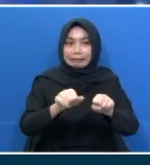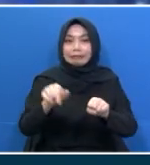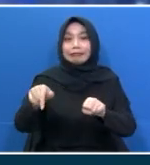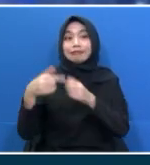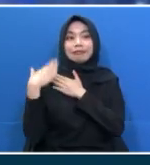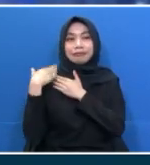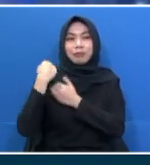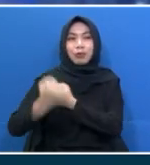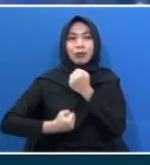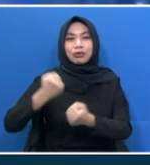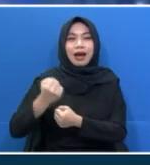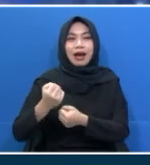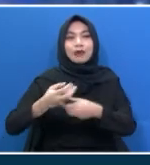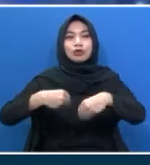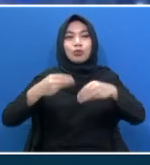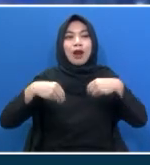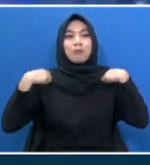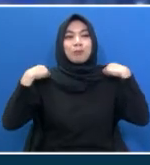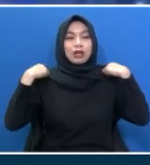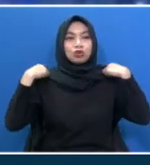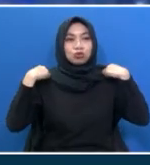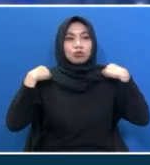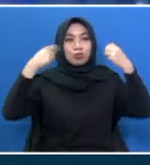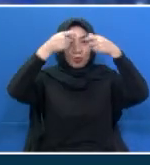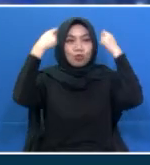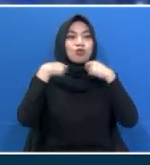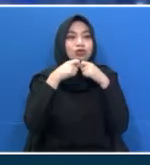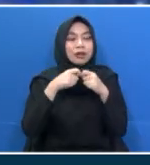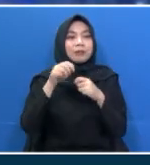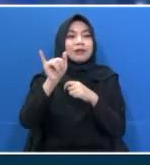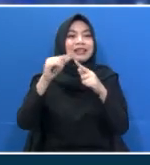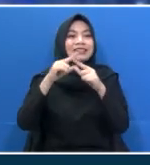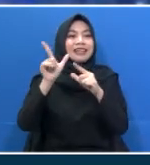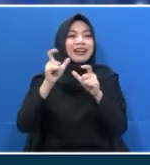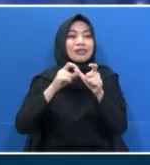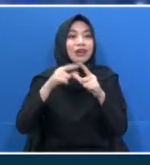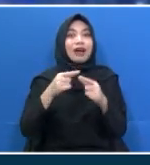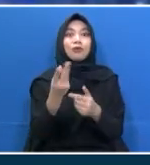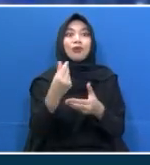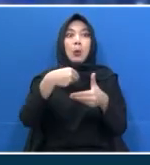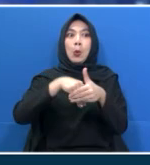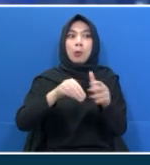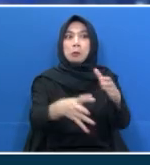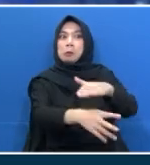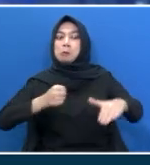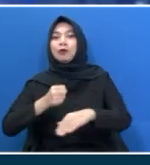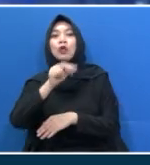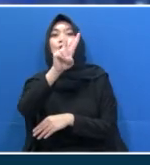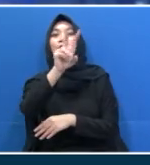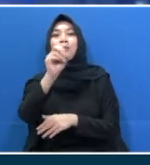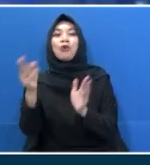Yalsa Butik senilai 20 miliar rupiah. Yalsa Butik, Saudara, disebut menghimpun dana investasi dari anggotanya